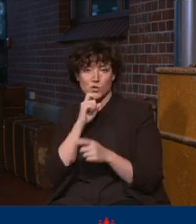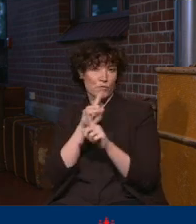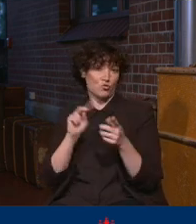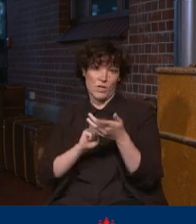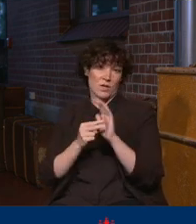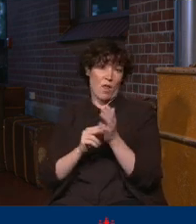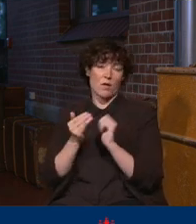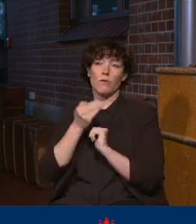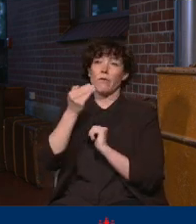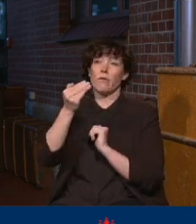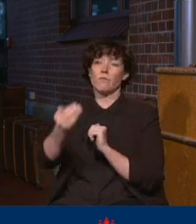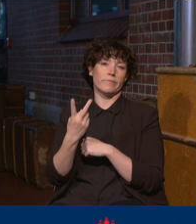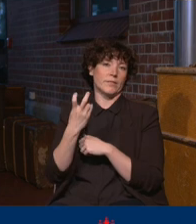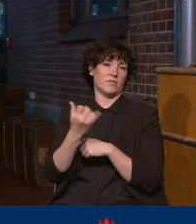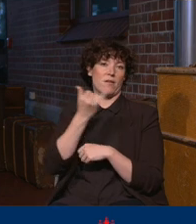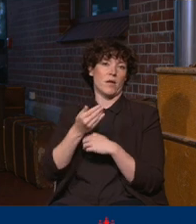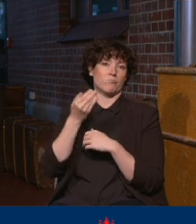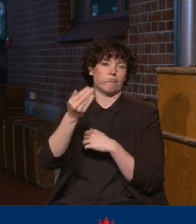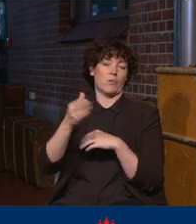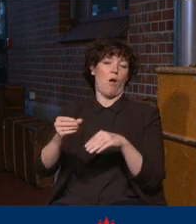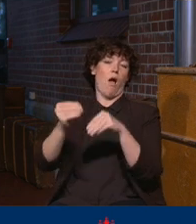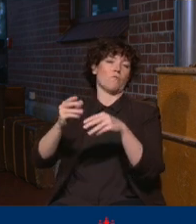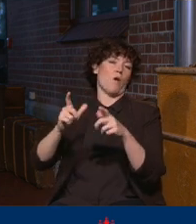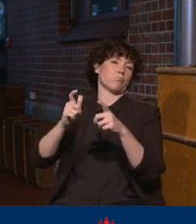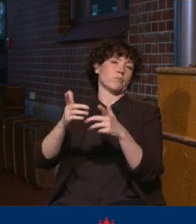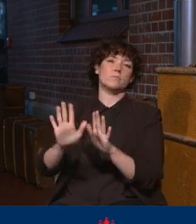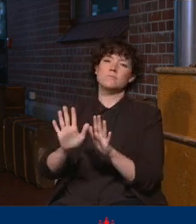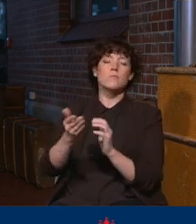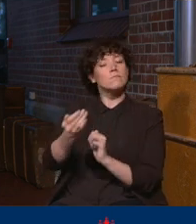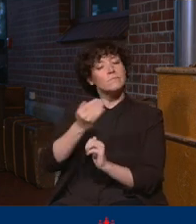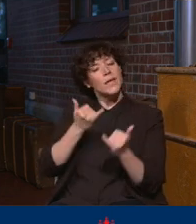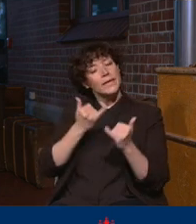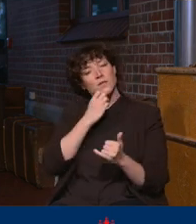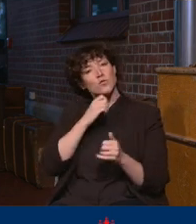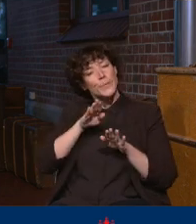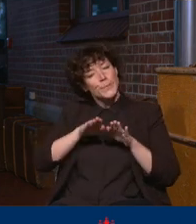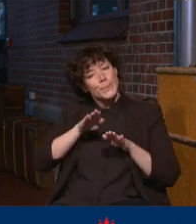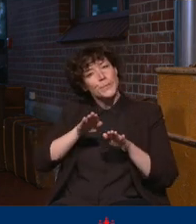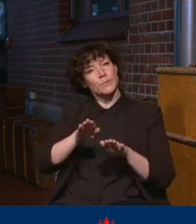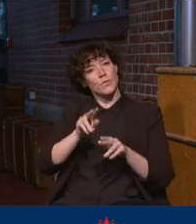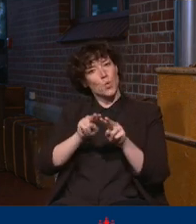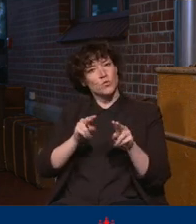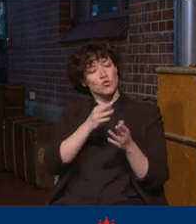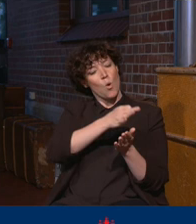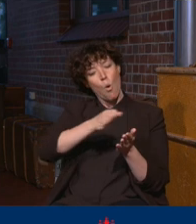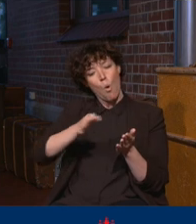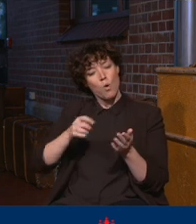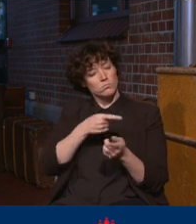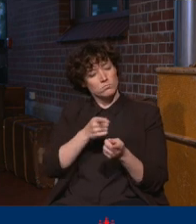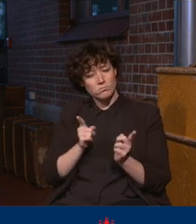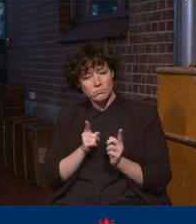irgendwann in 20 jahren mal anfängt sondern wir wollen jetzt wirklich ganz schrittweise an den unterschiedlichen orten